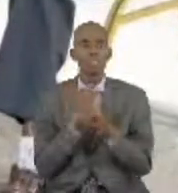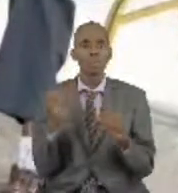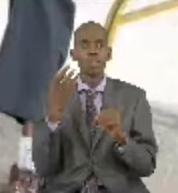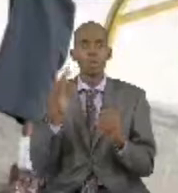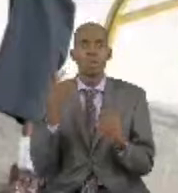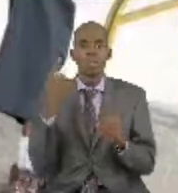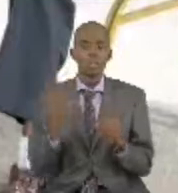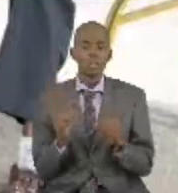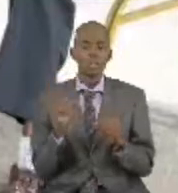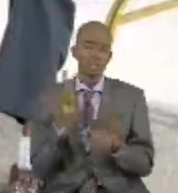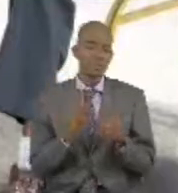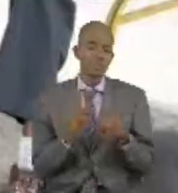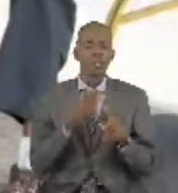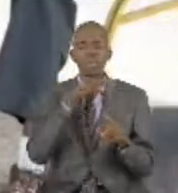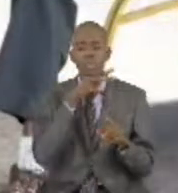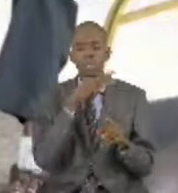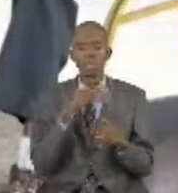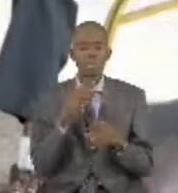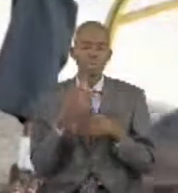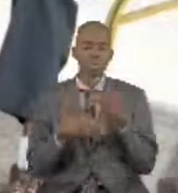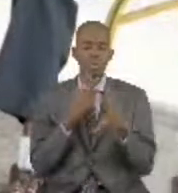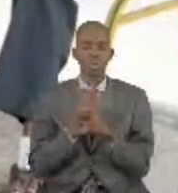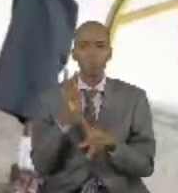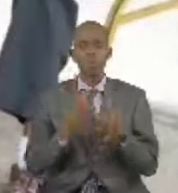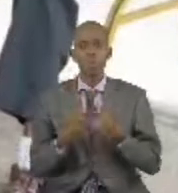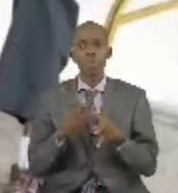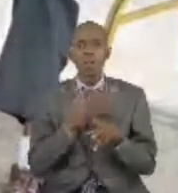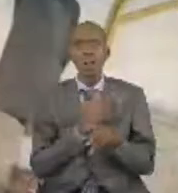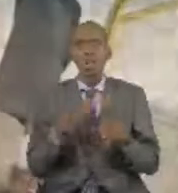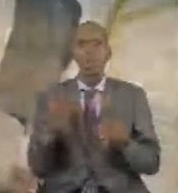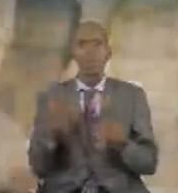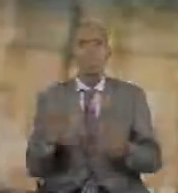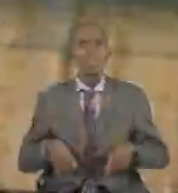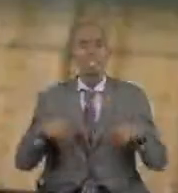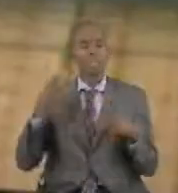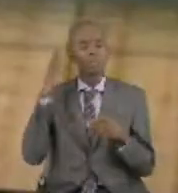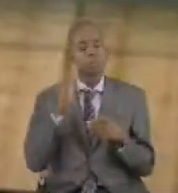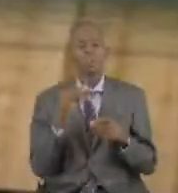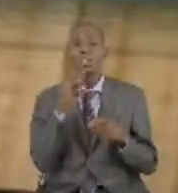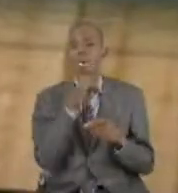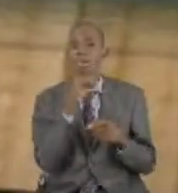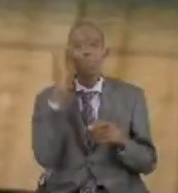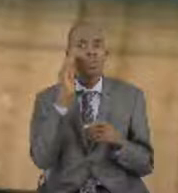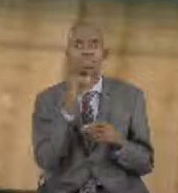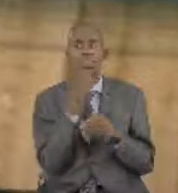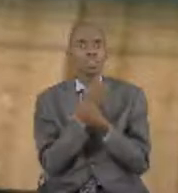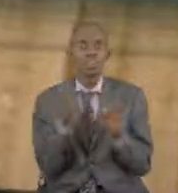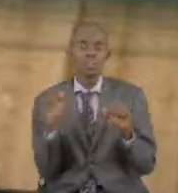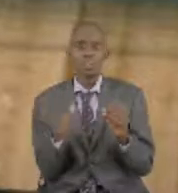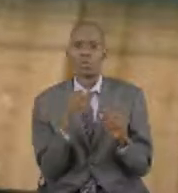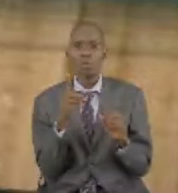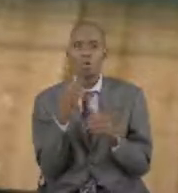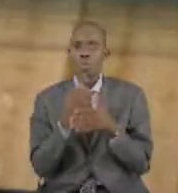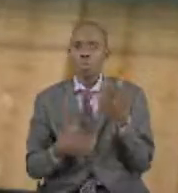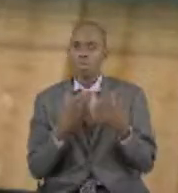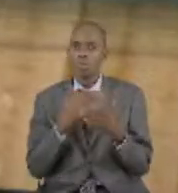resté sur le salut pour les païens. Les mensonges ne pourront sauver personne. Peu importe ce que vous